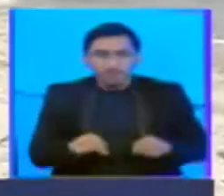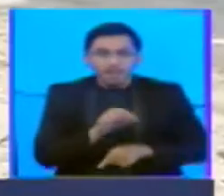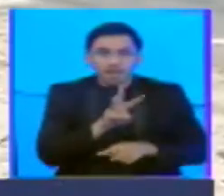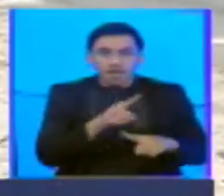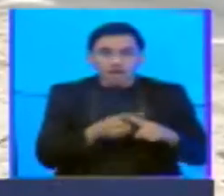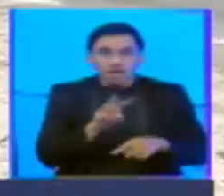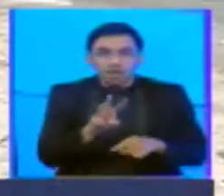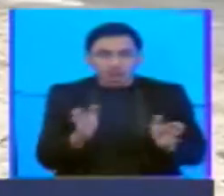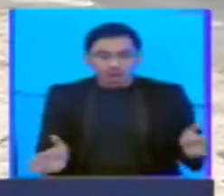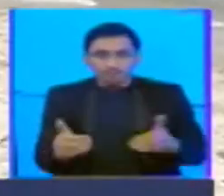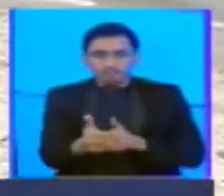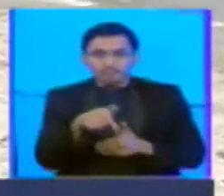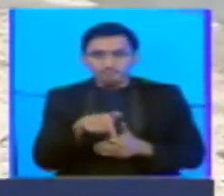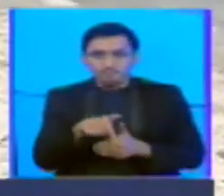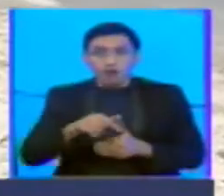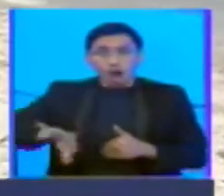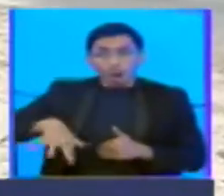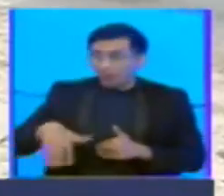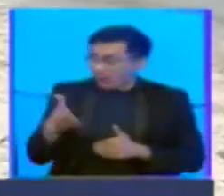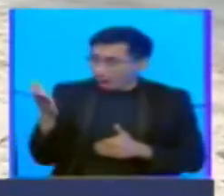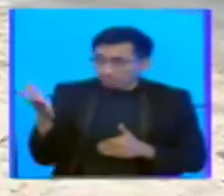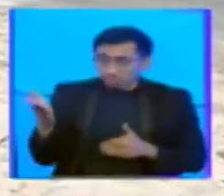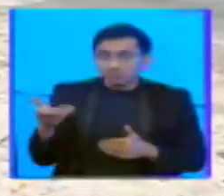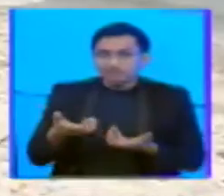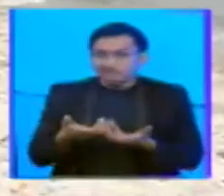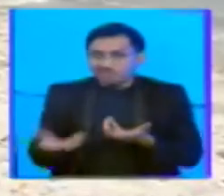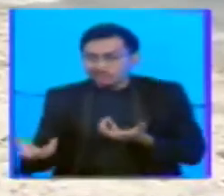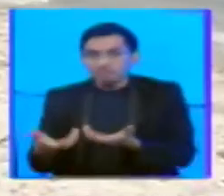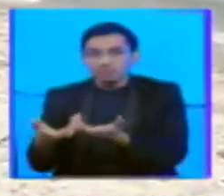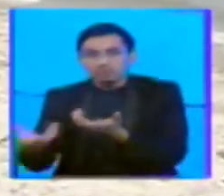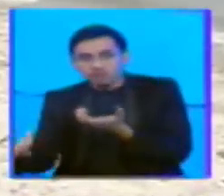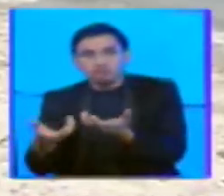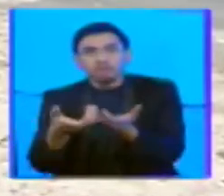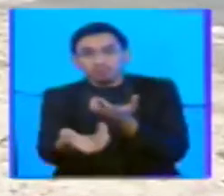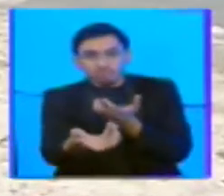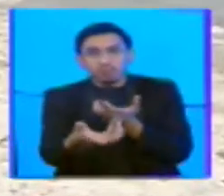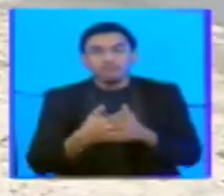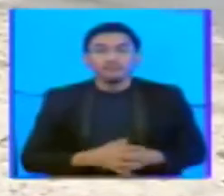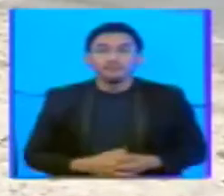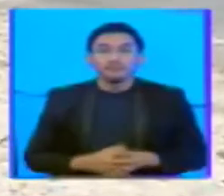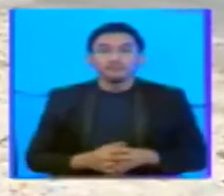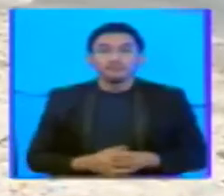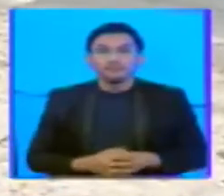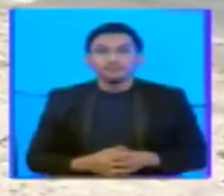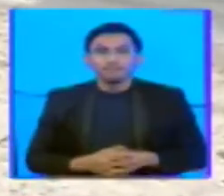antar keluarga yang ingin berpiknik tidak terlalu berdekatan dari Jakarta jadi Natasha desiree Ananda Zulkifli inews melaporkan